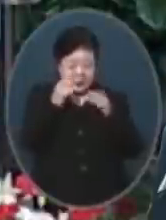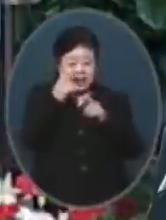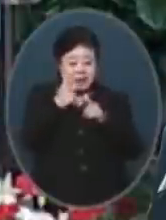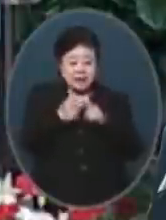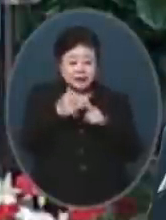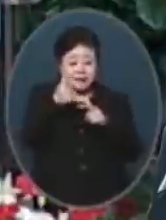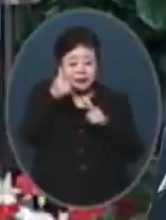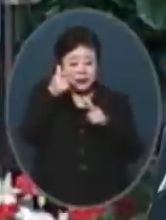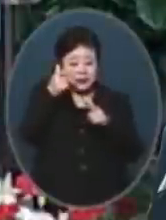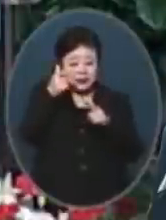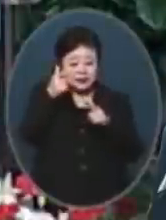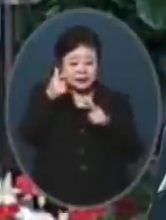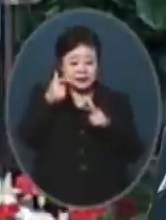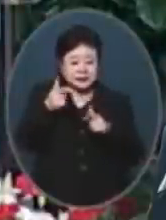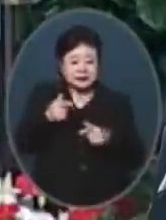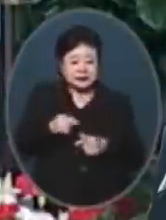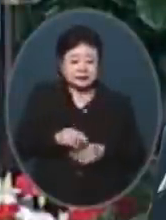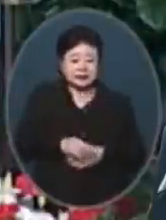예수님이